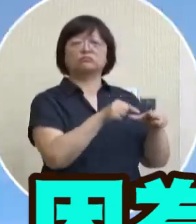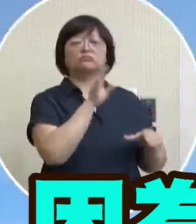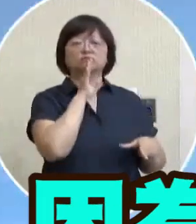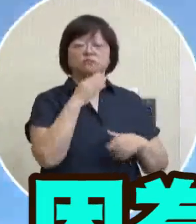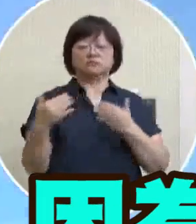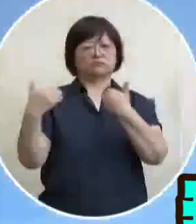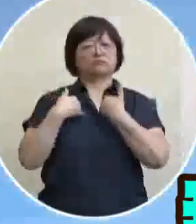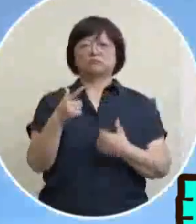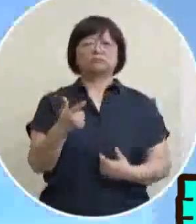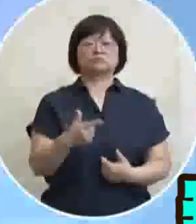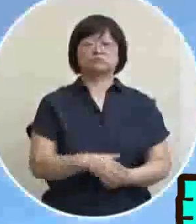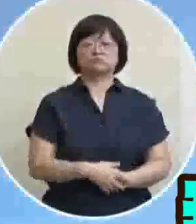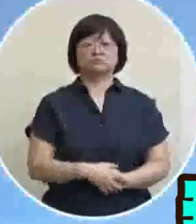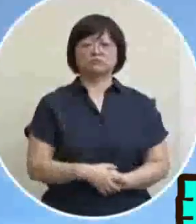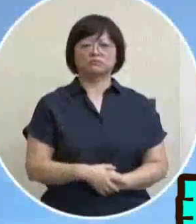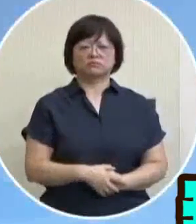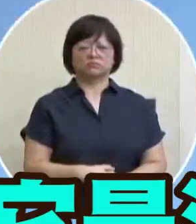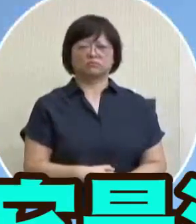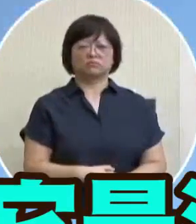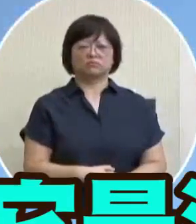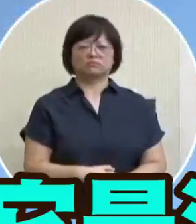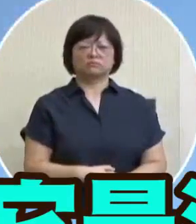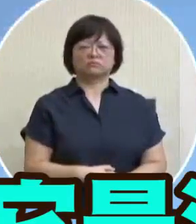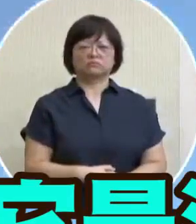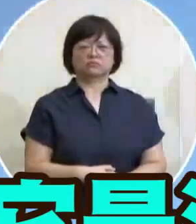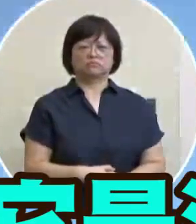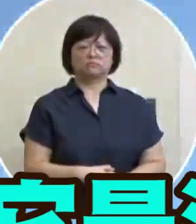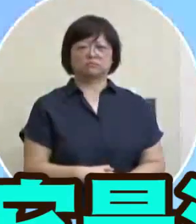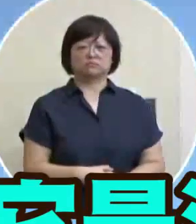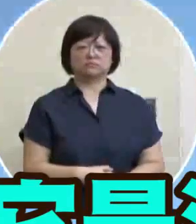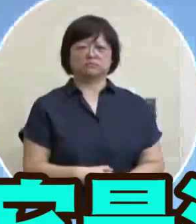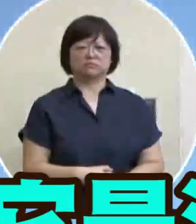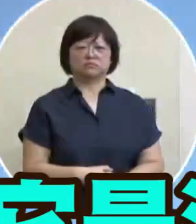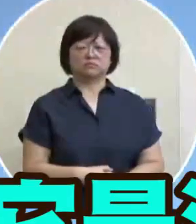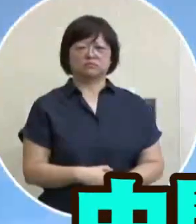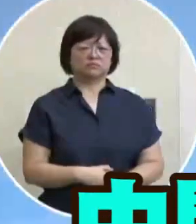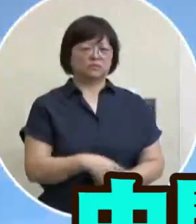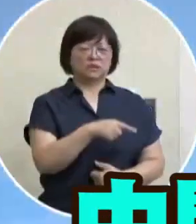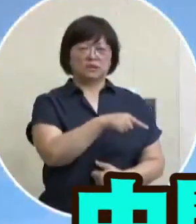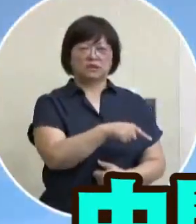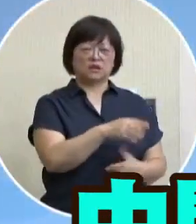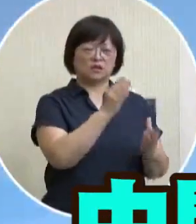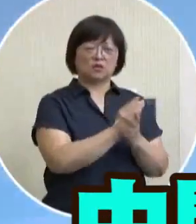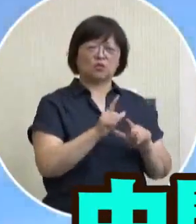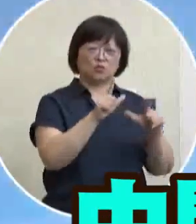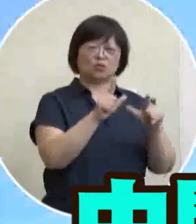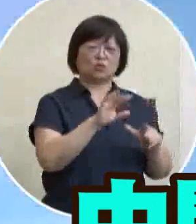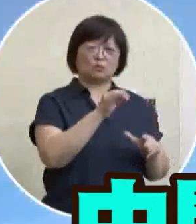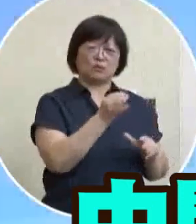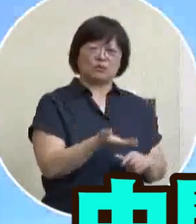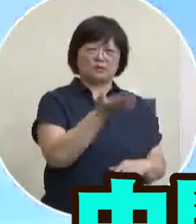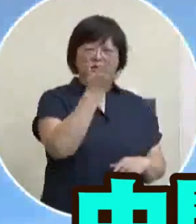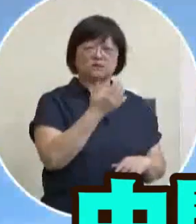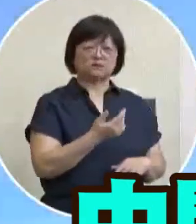因为没有我一个人资产，那是鸿海的资产，他是没收全将近100万股东，中间还包括将近50%，